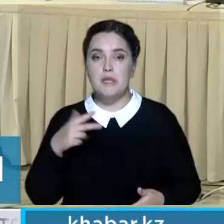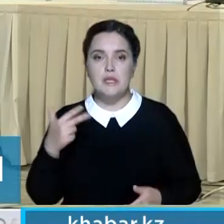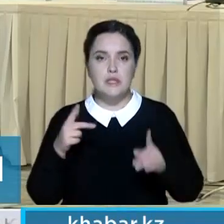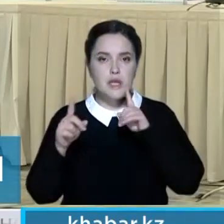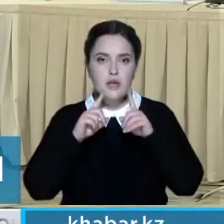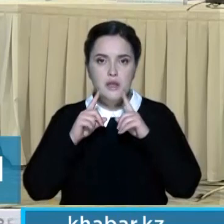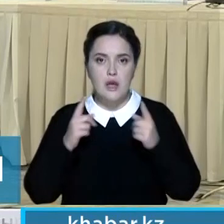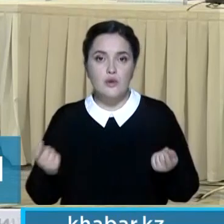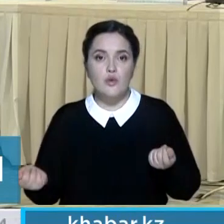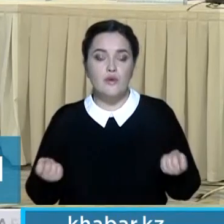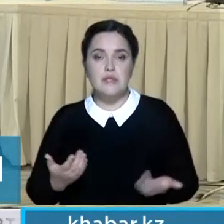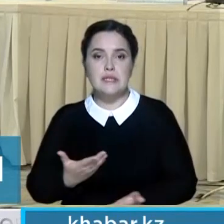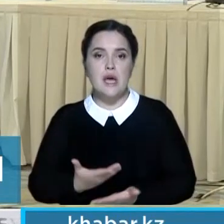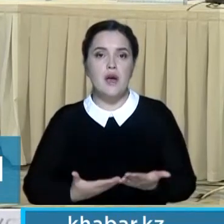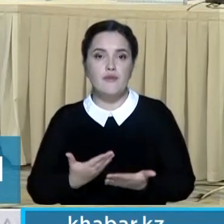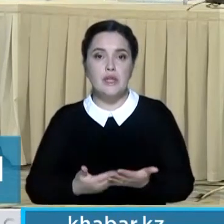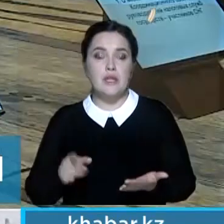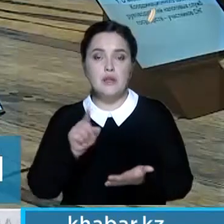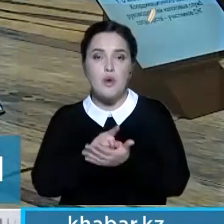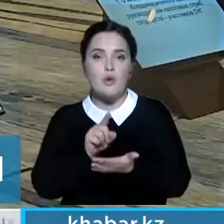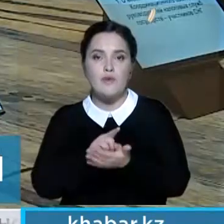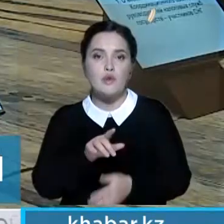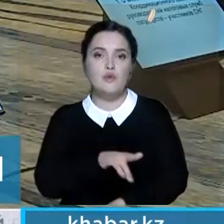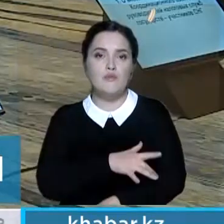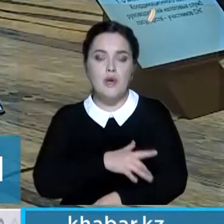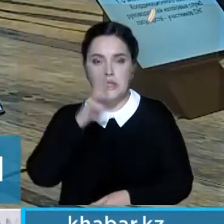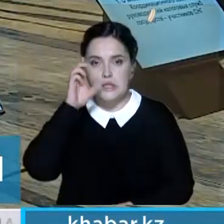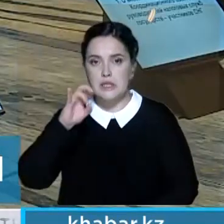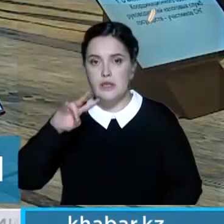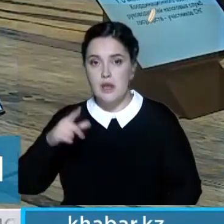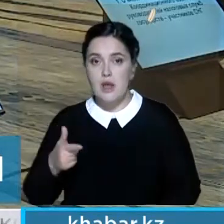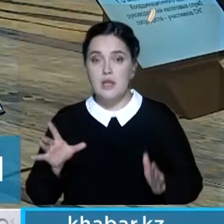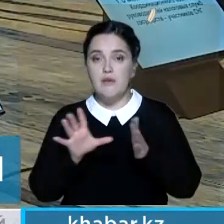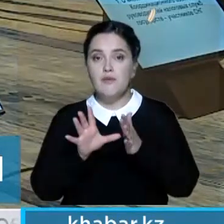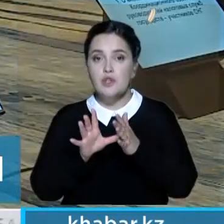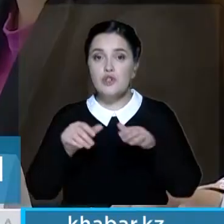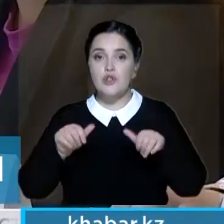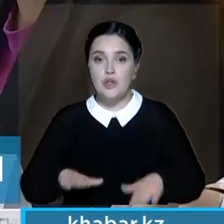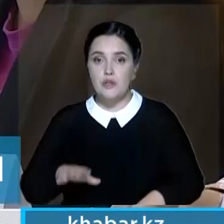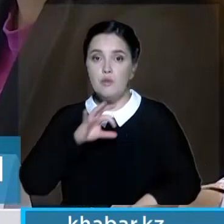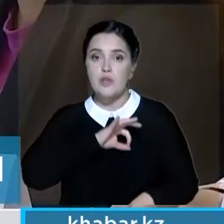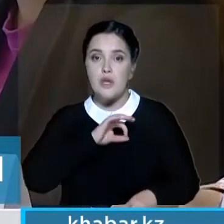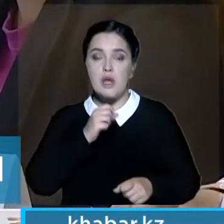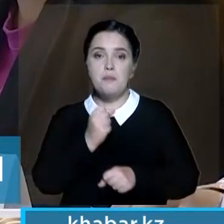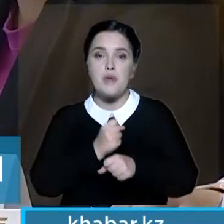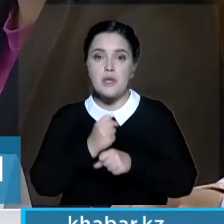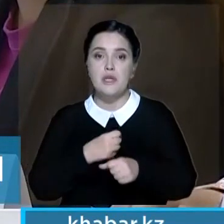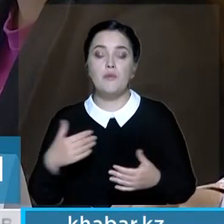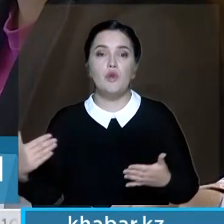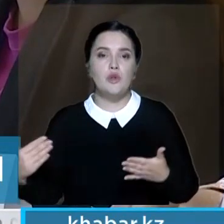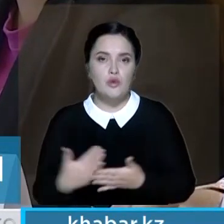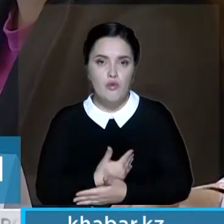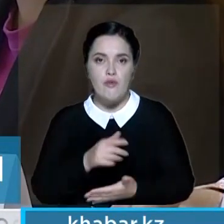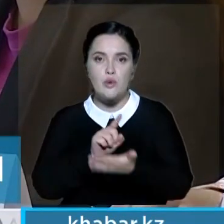30-го заседания Координационного совета руководителей налоговых служб стран СНГ. Цифровые решения будут использованы также при